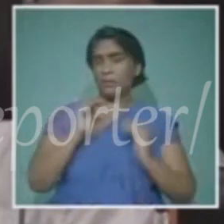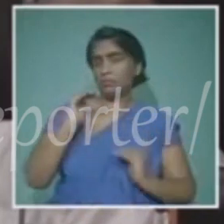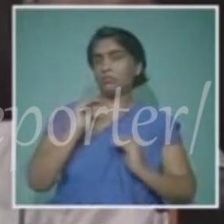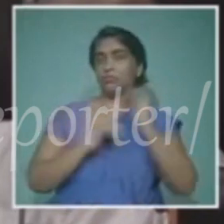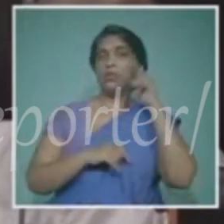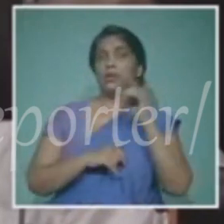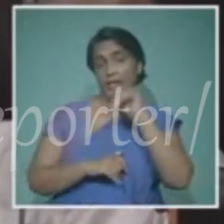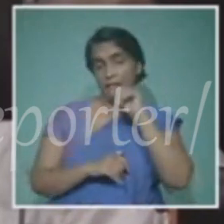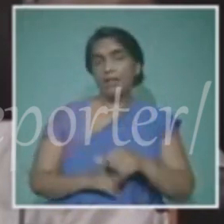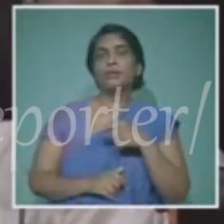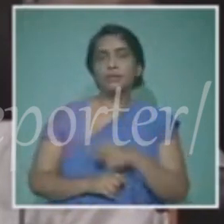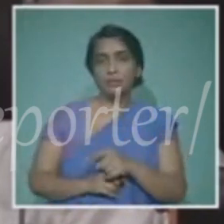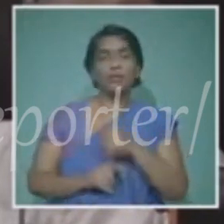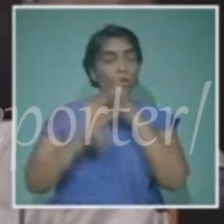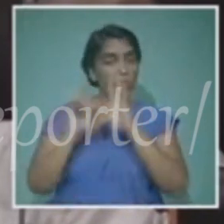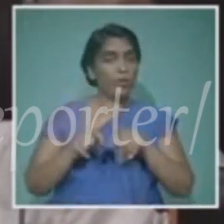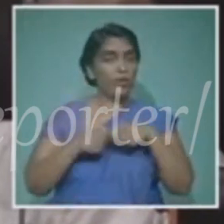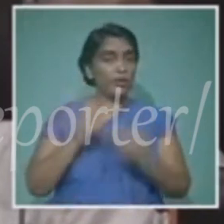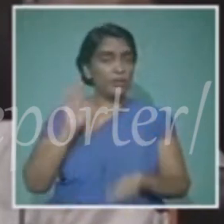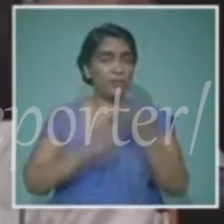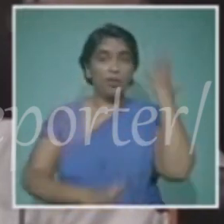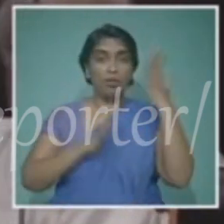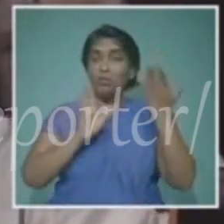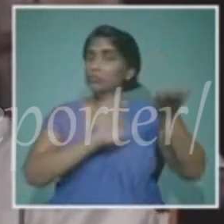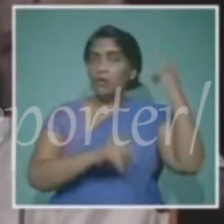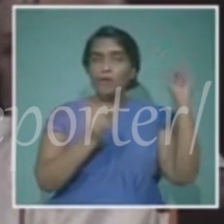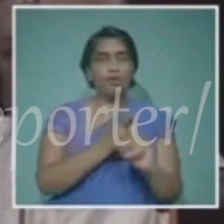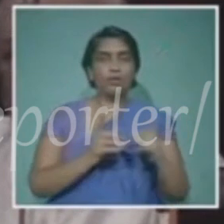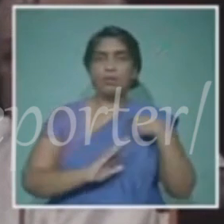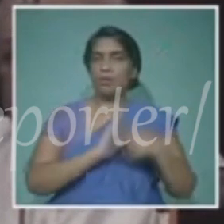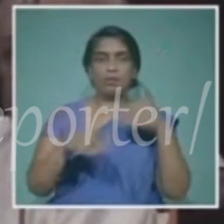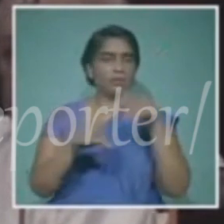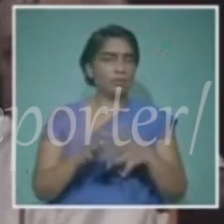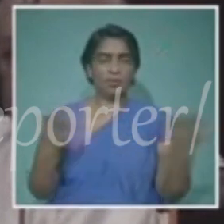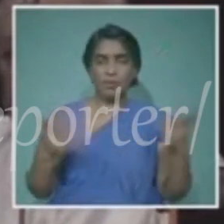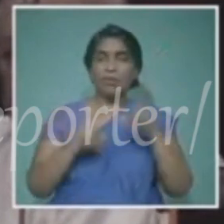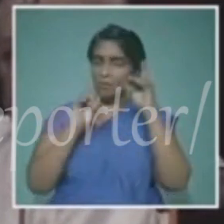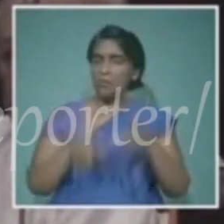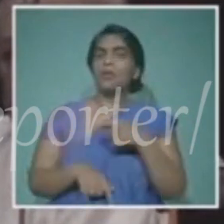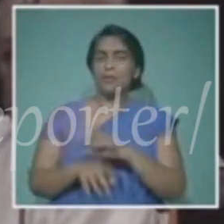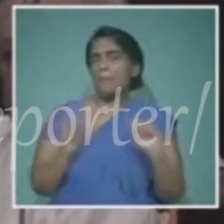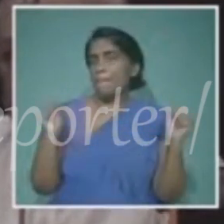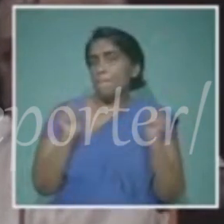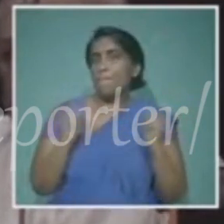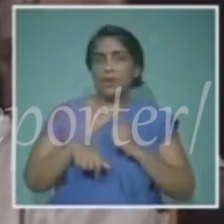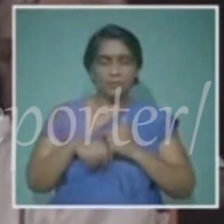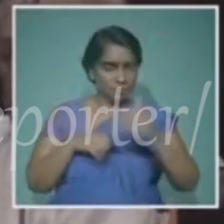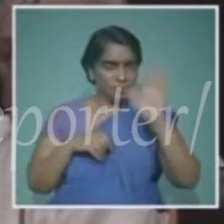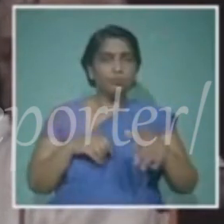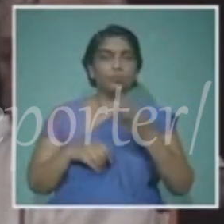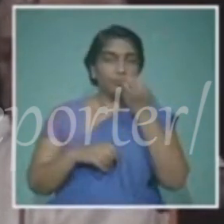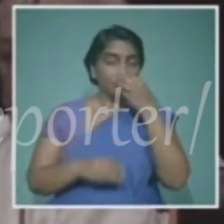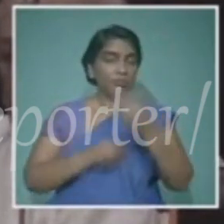මේක තමයි ඇත්ත. මෙවැනි උද්ධමනයක් ලෝක යුද්ධය කාලයේදීවත් අපේ රටේ තිබුණේ නැහැ. මේක ඉතාමත් භයානක තත්ත්වයක්.